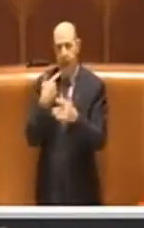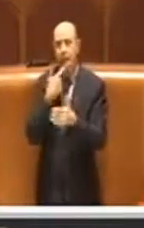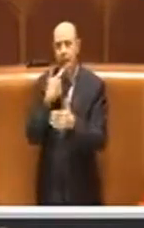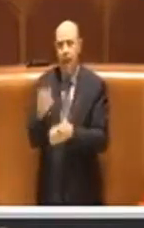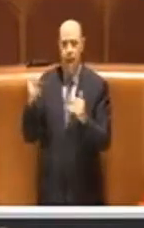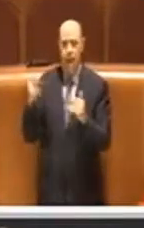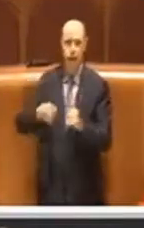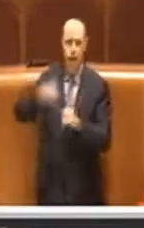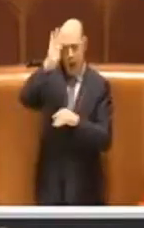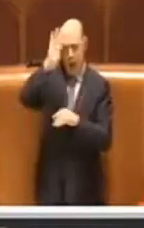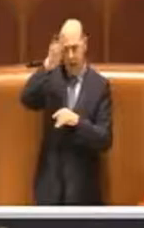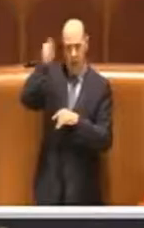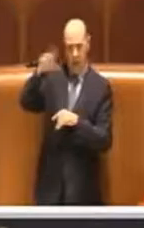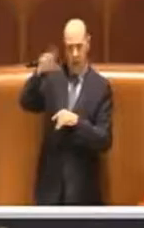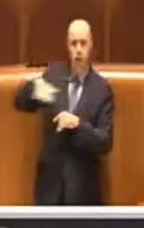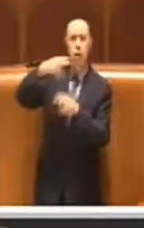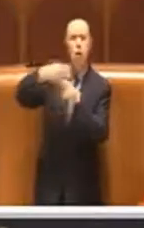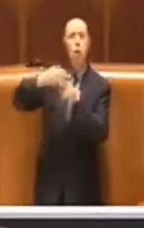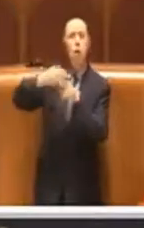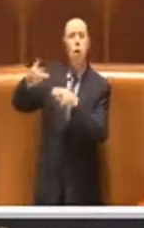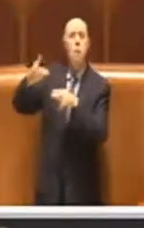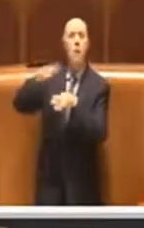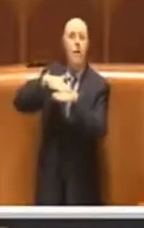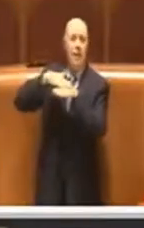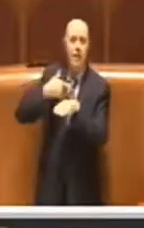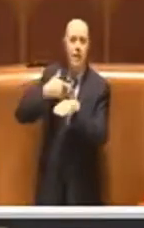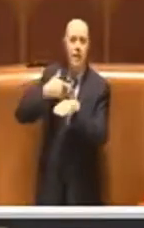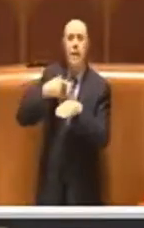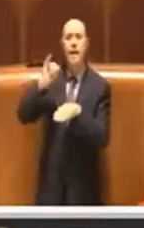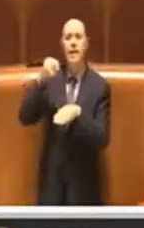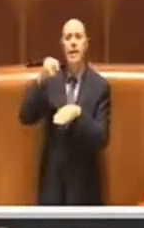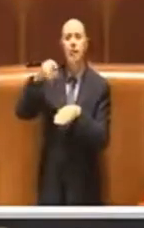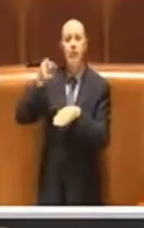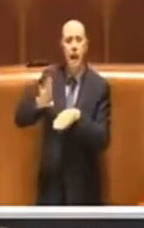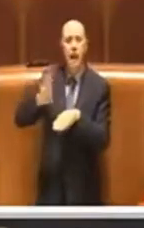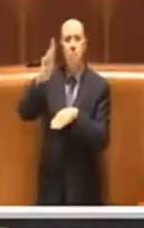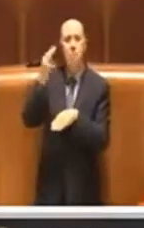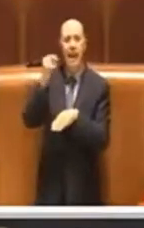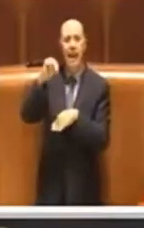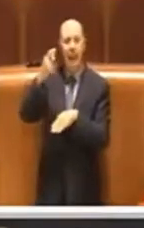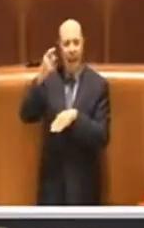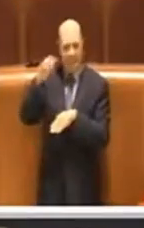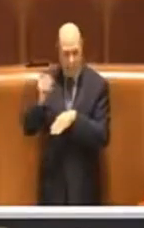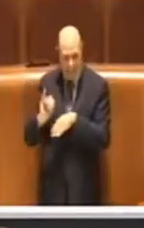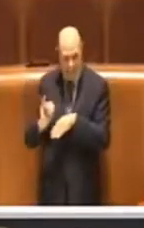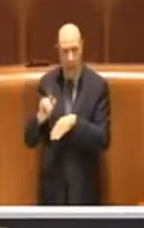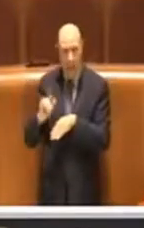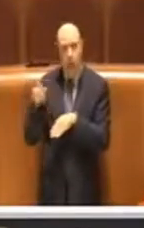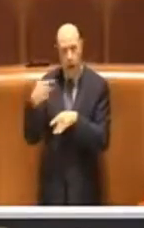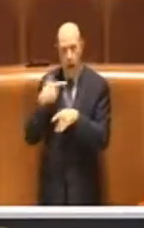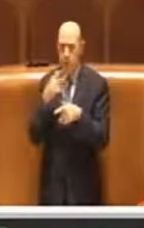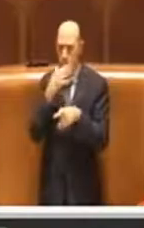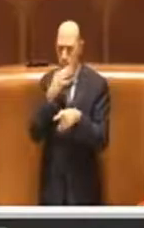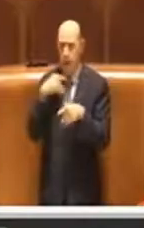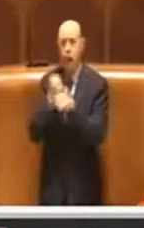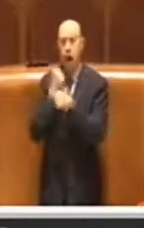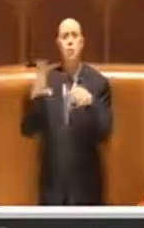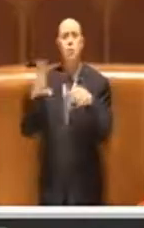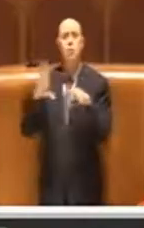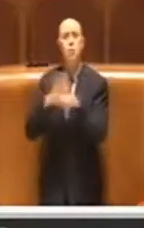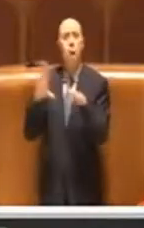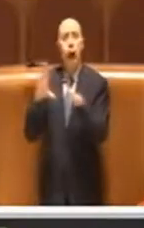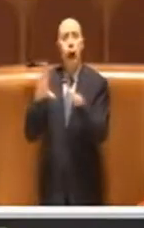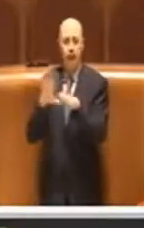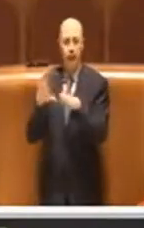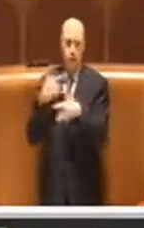dai vertici di Roma Servizi per la mobilità, dall'ingegner Brinchi, e quindi insomma è stato un bel lavoro di squadra che va a appunto mettere